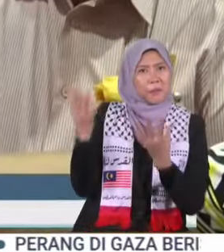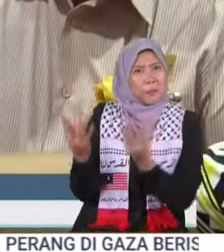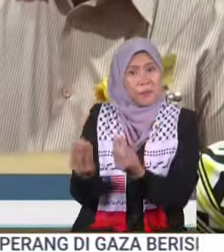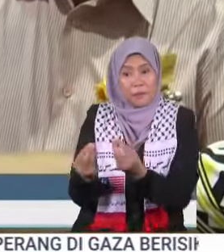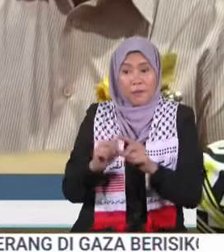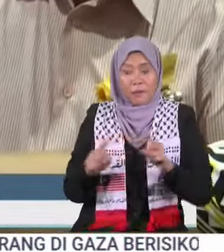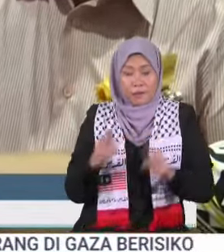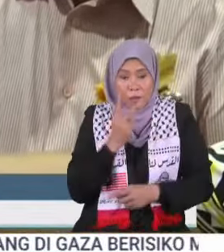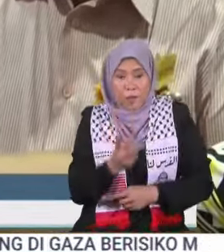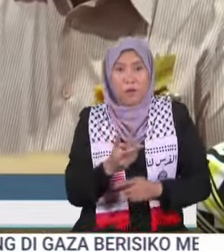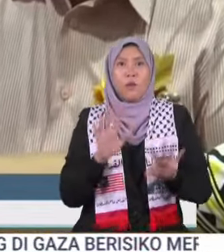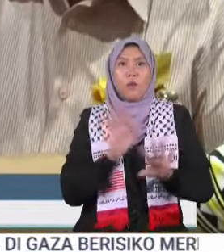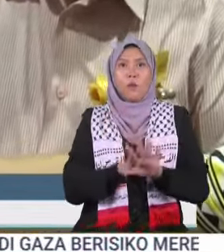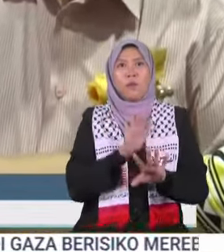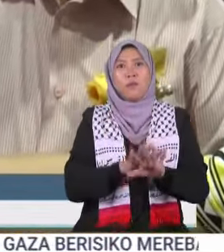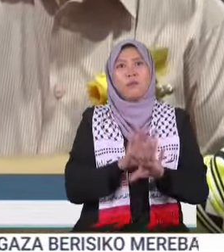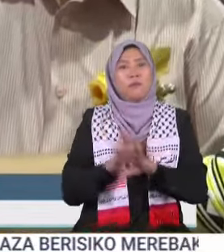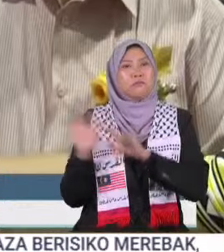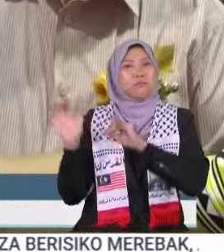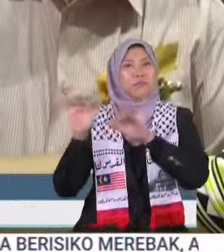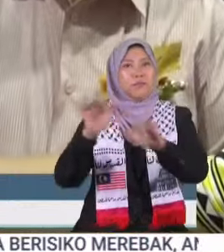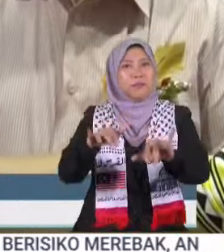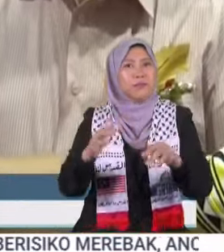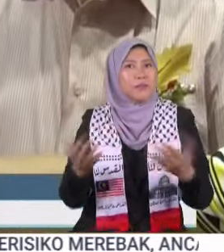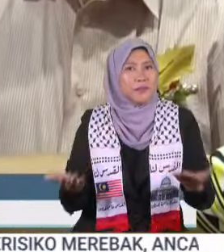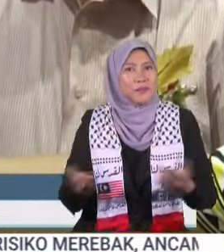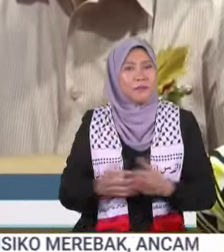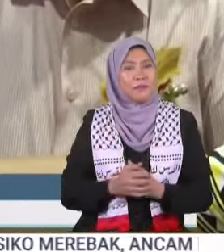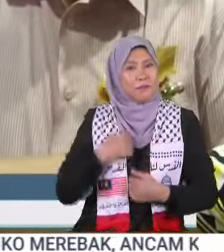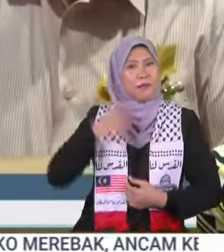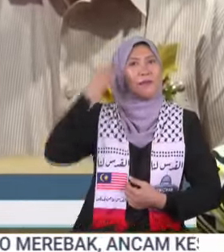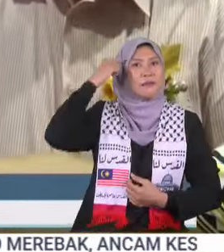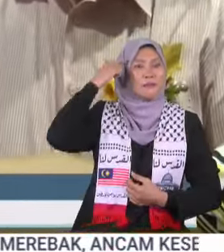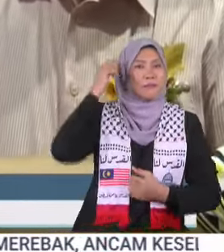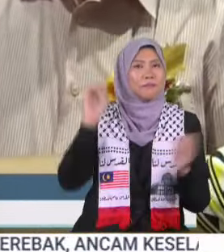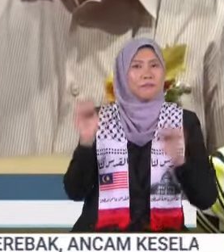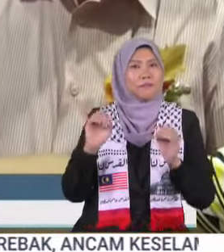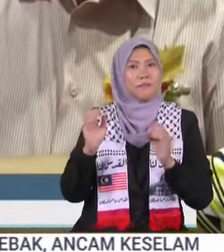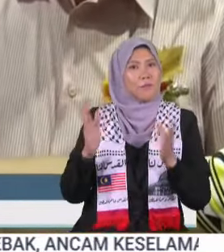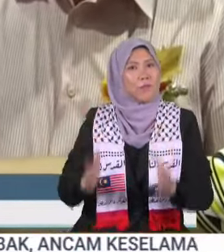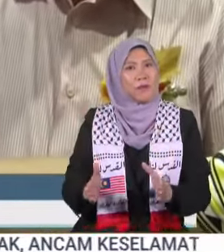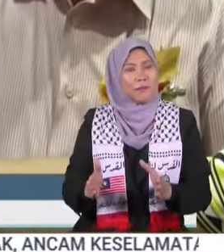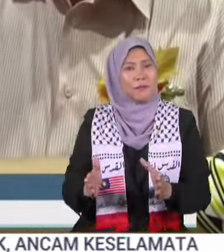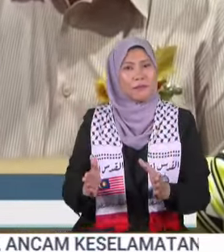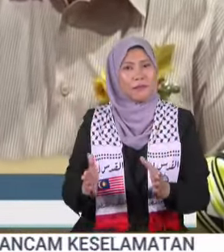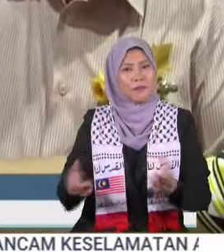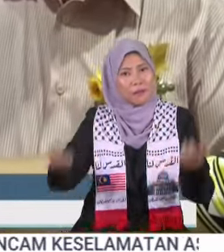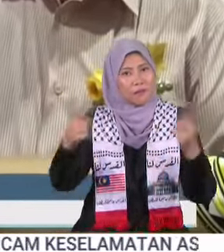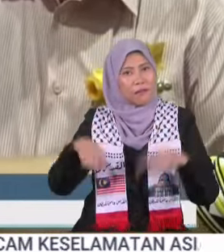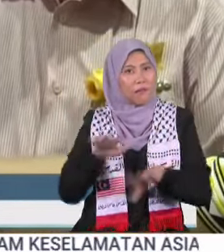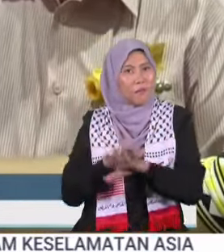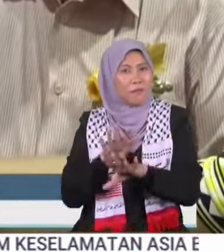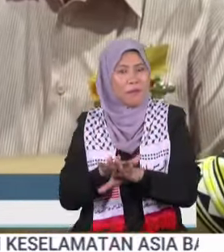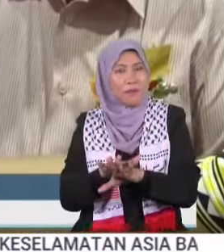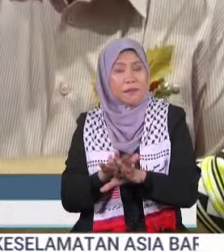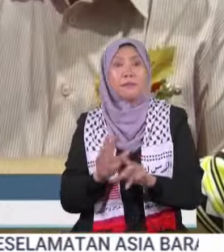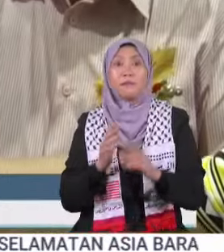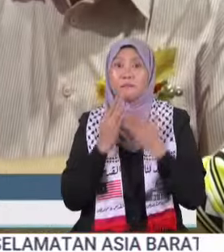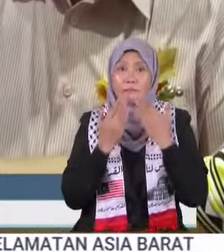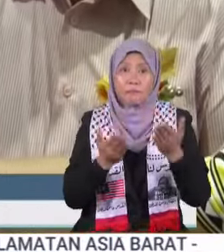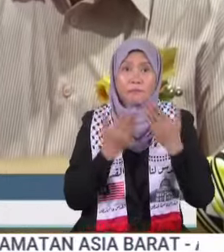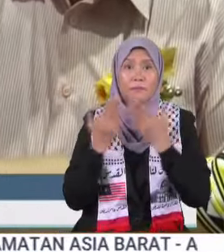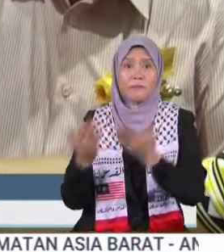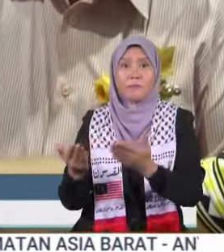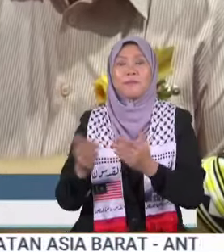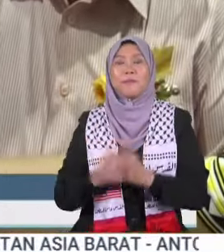Ahad dan banyak orang yang mungkin Ti akan dapat datang ke Pekan Kita berterima kasih dia punya